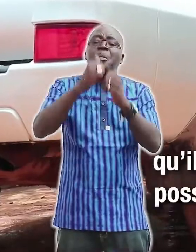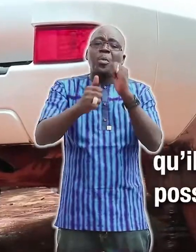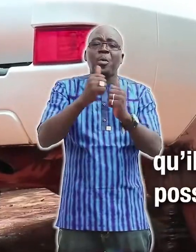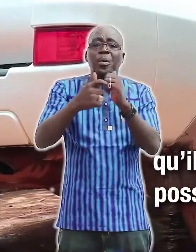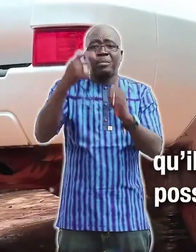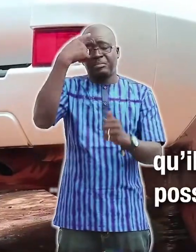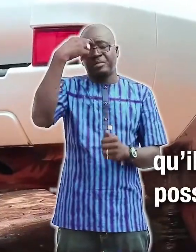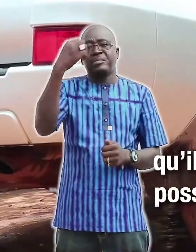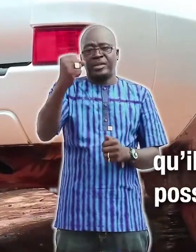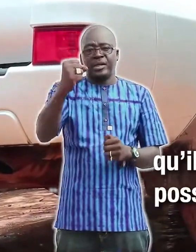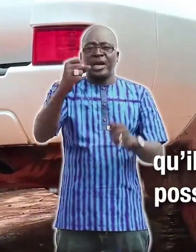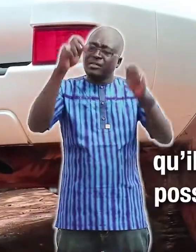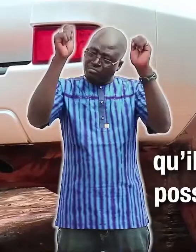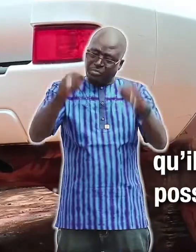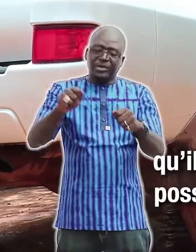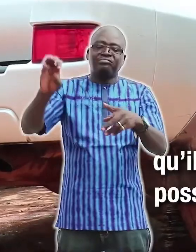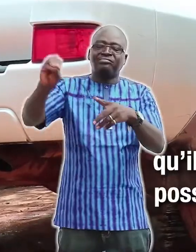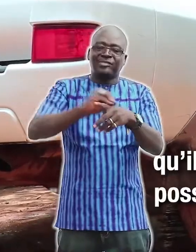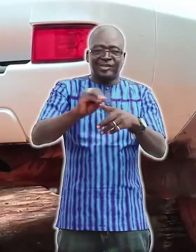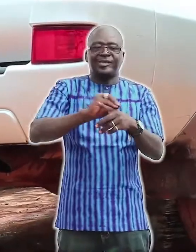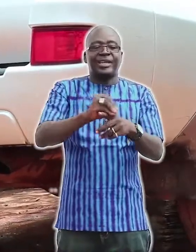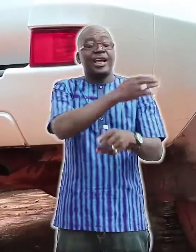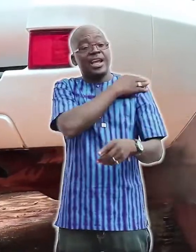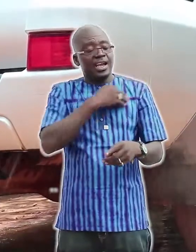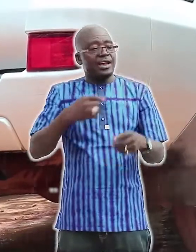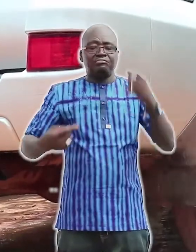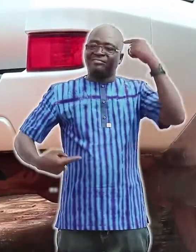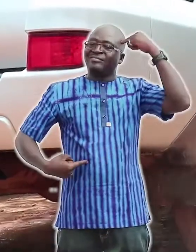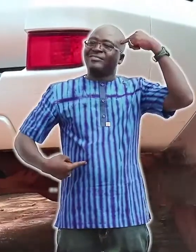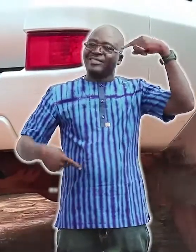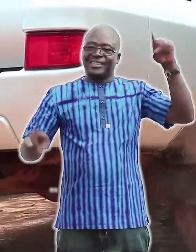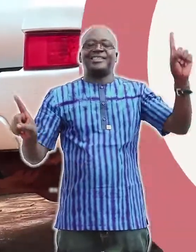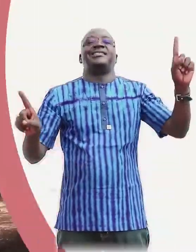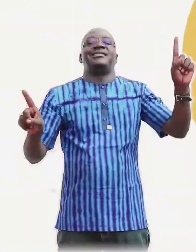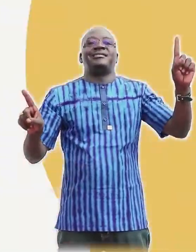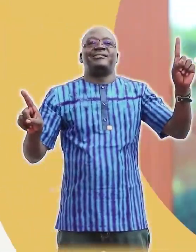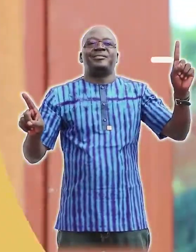Qu'ils comprennent que c'est bien possible de soigner et d'en guérir.